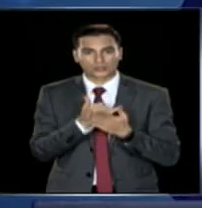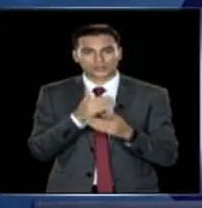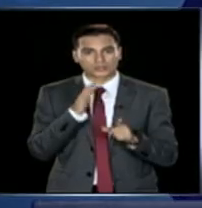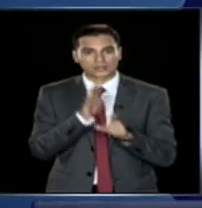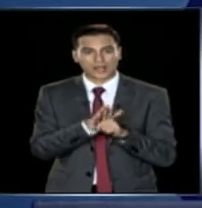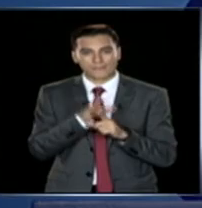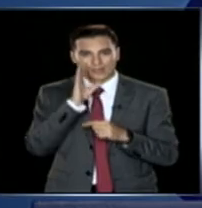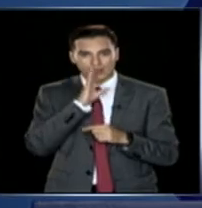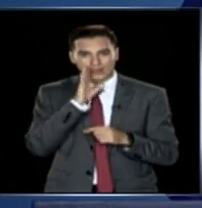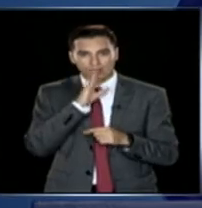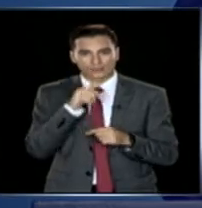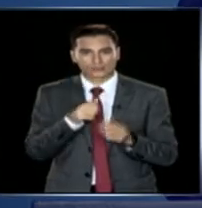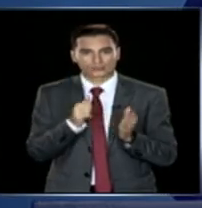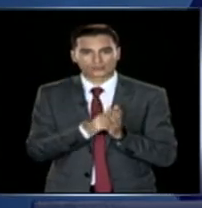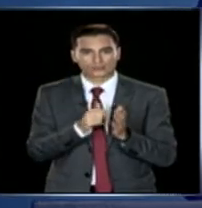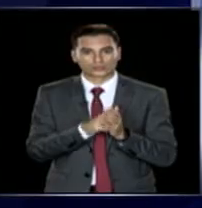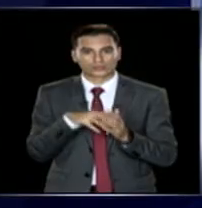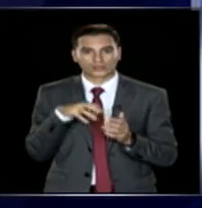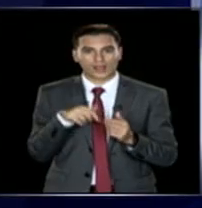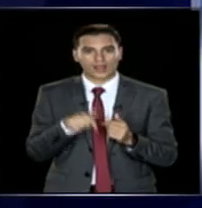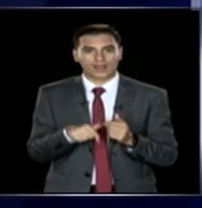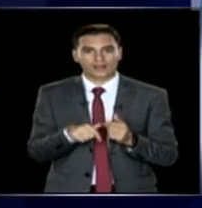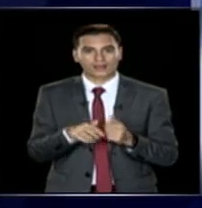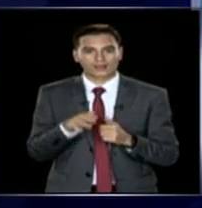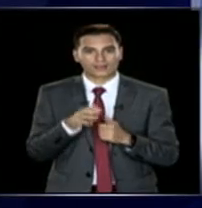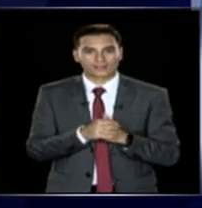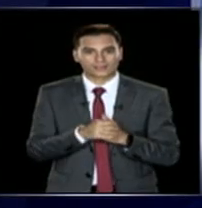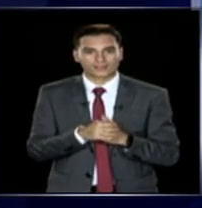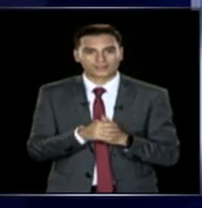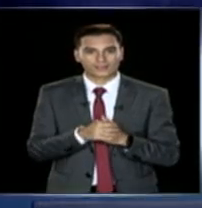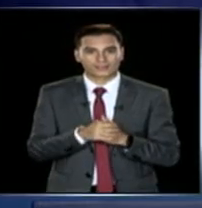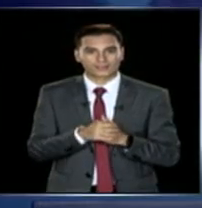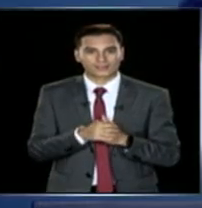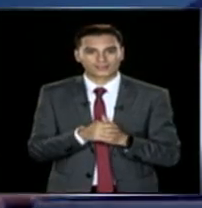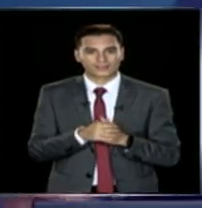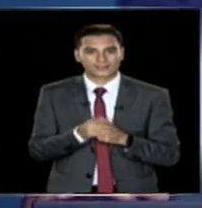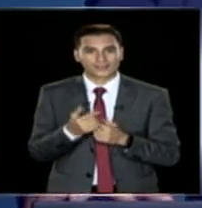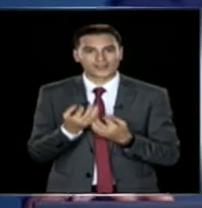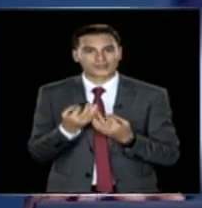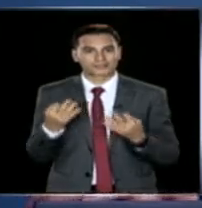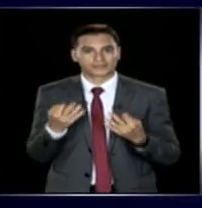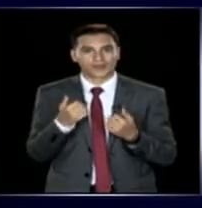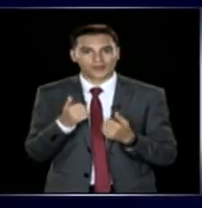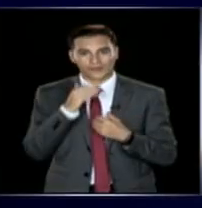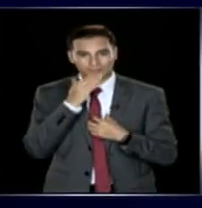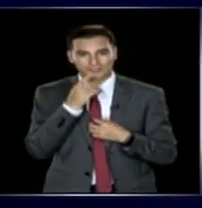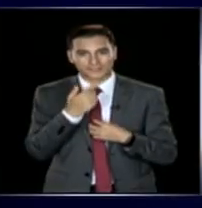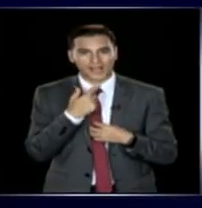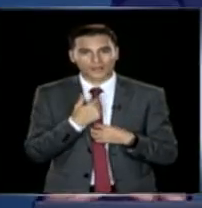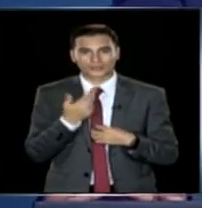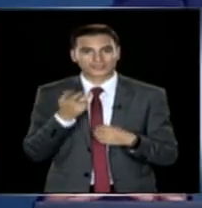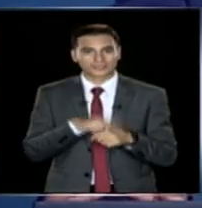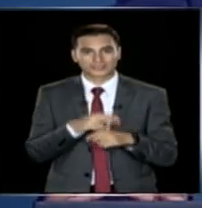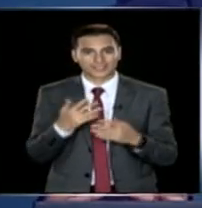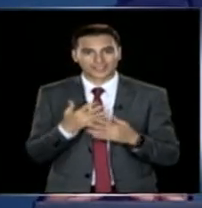جاهزين. والشقة هنا في القاهرة؟ والشقة هنا في القاهرة. ده عايز حلو حاجة تاني؟ ده حلو قوي طبعا. اللي انت عايزه احنا موافقين عليه.